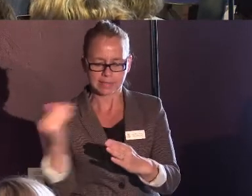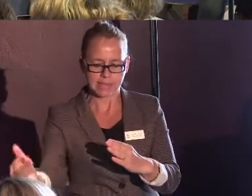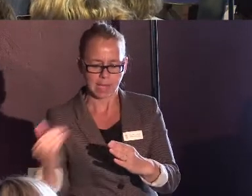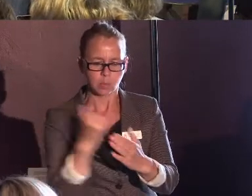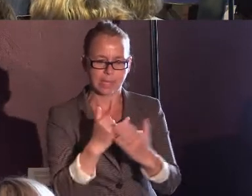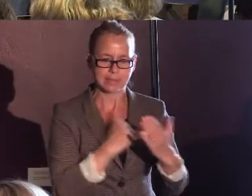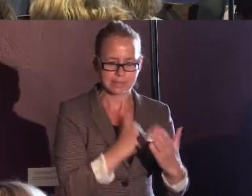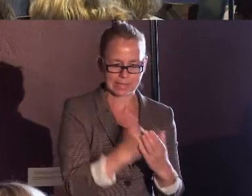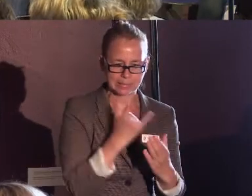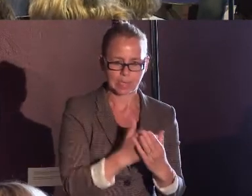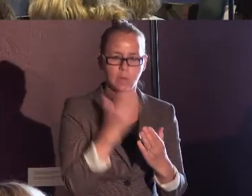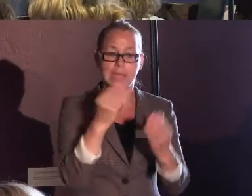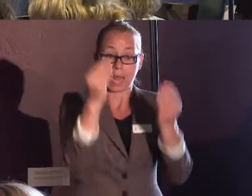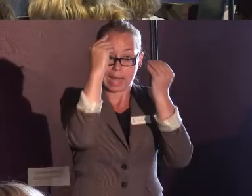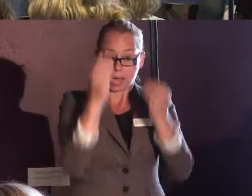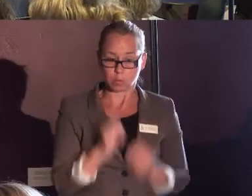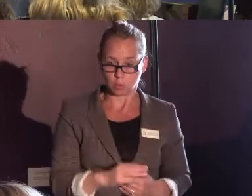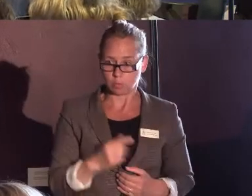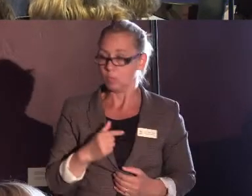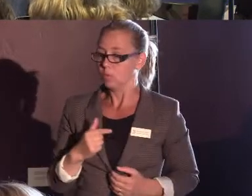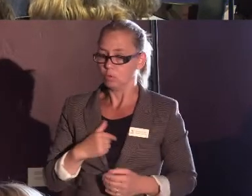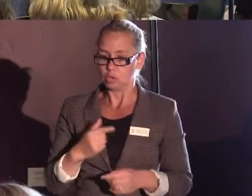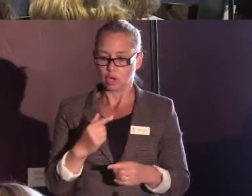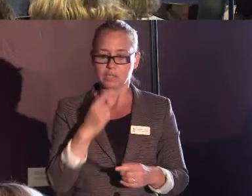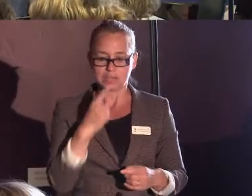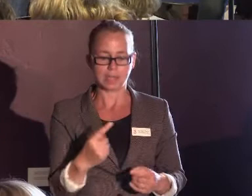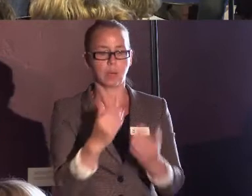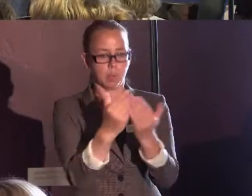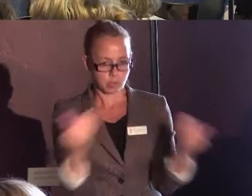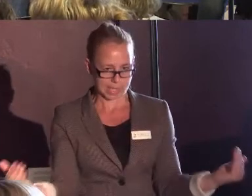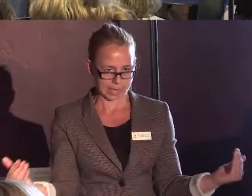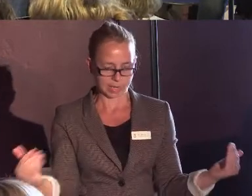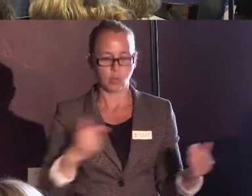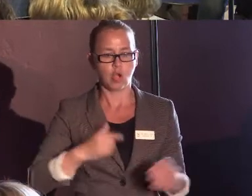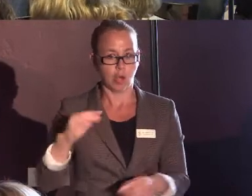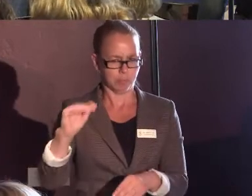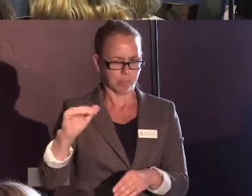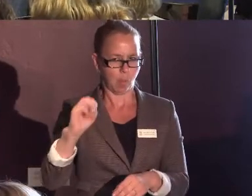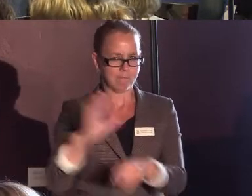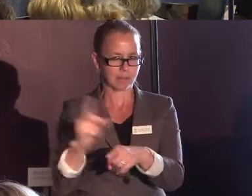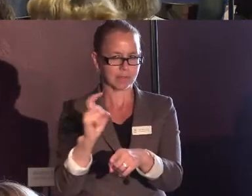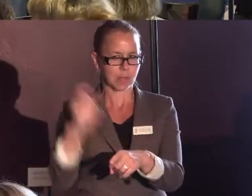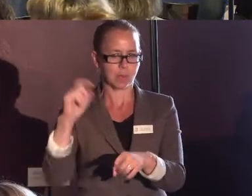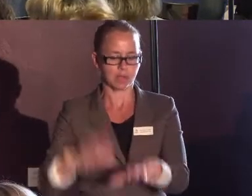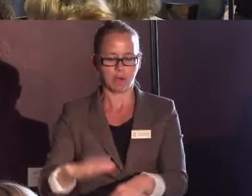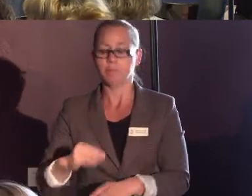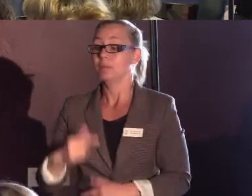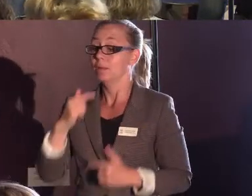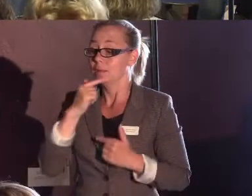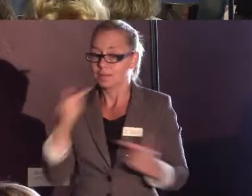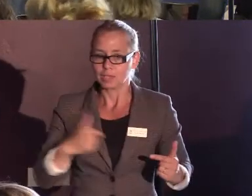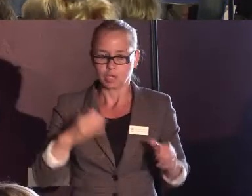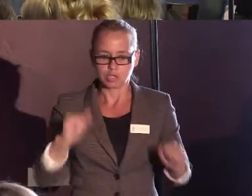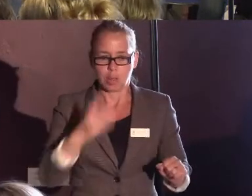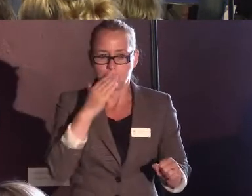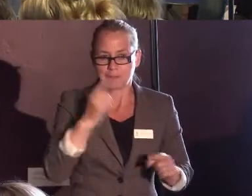och de viktigaste lärdomarna. Och jag vinkar när det är 15 sekunder kvar och bryter vid 3 minuter. Varsågod, Sofie. Tack, då ska jag prata